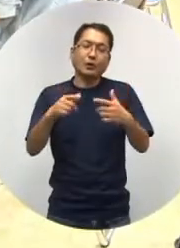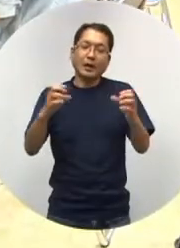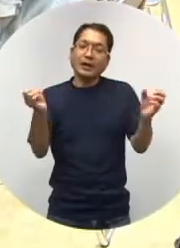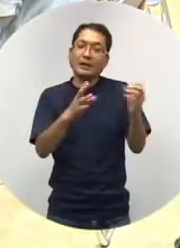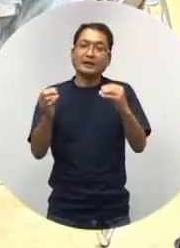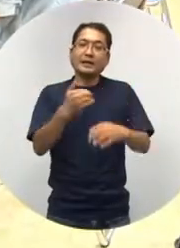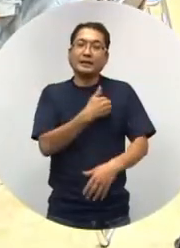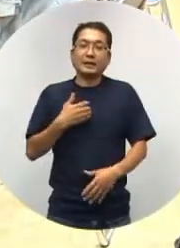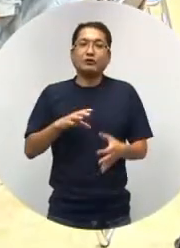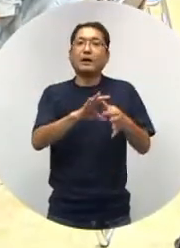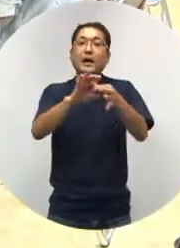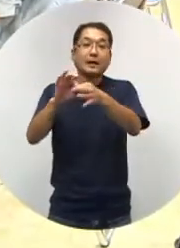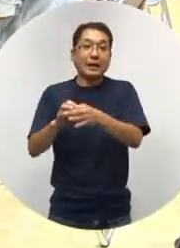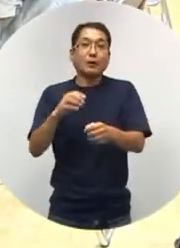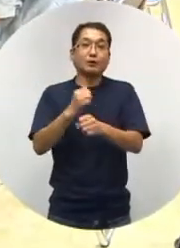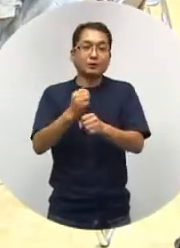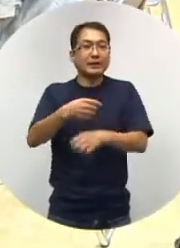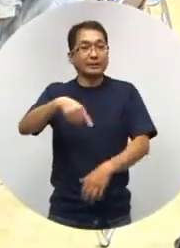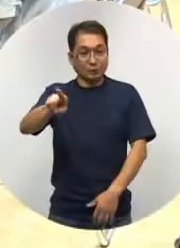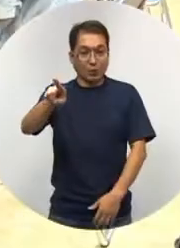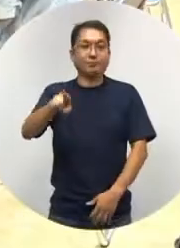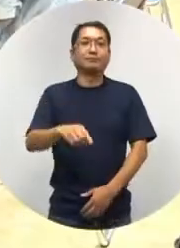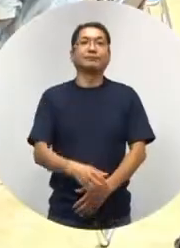づくりを心がけましょう。